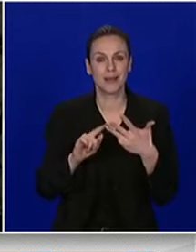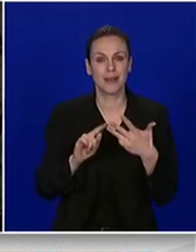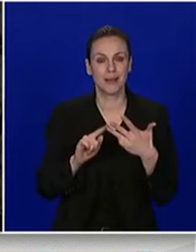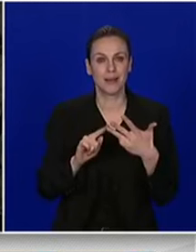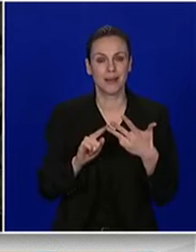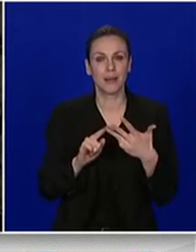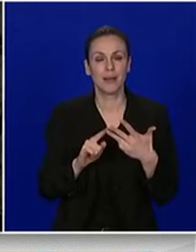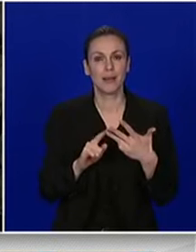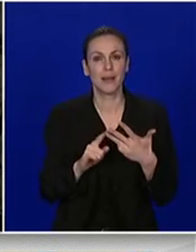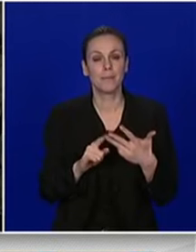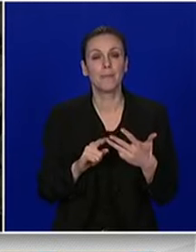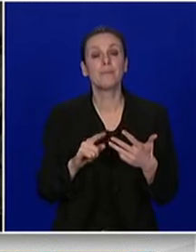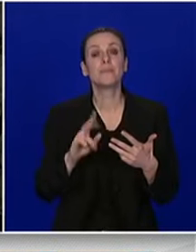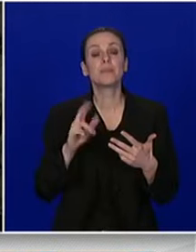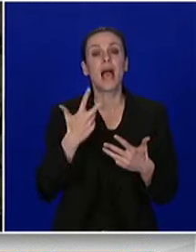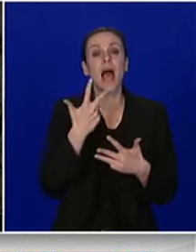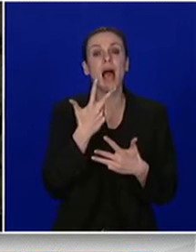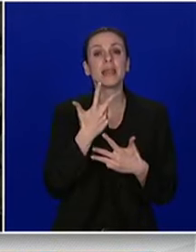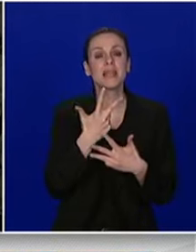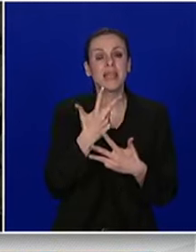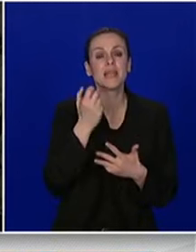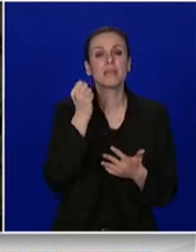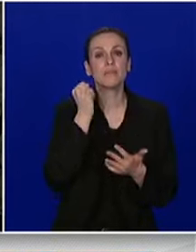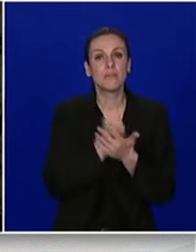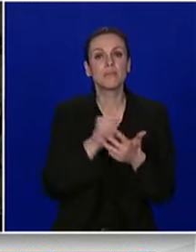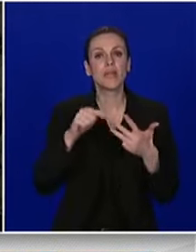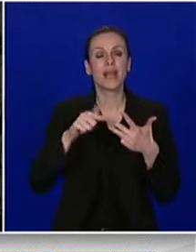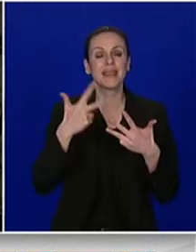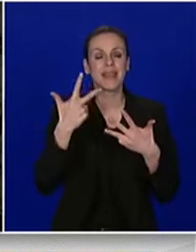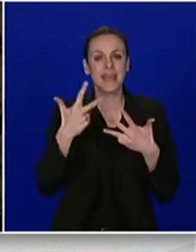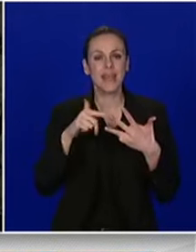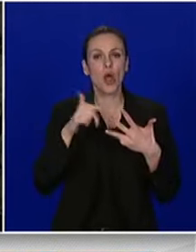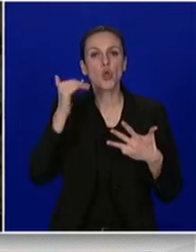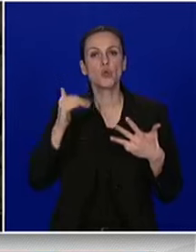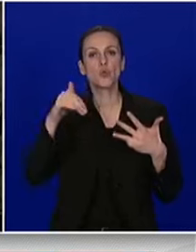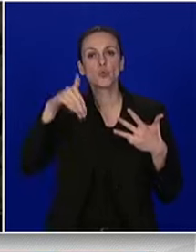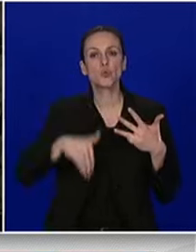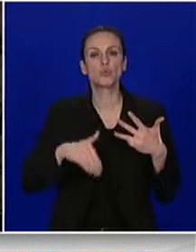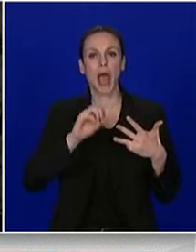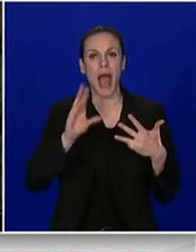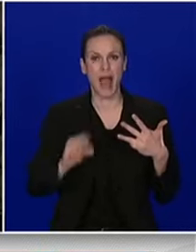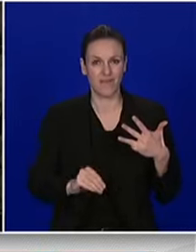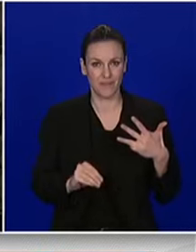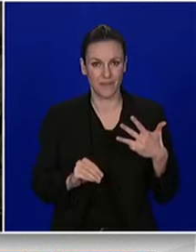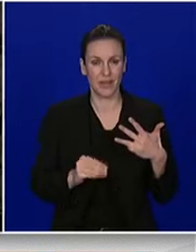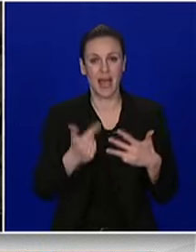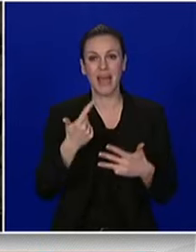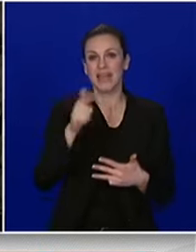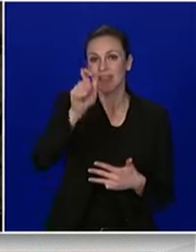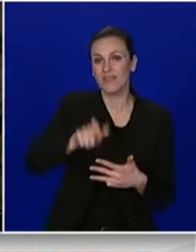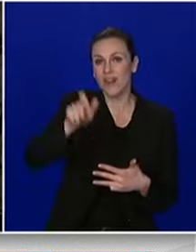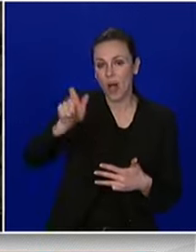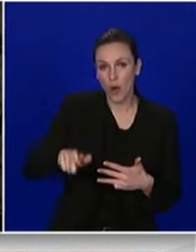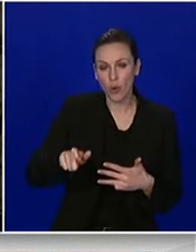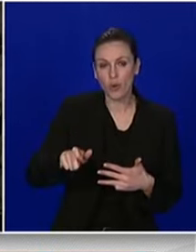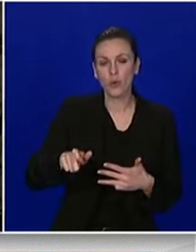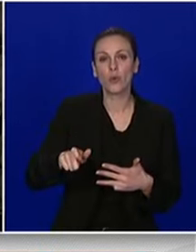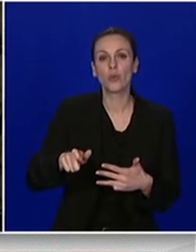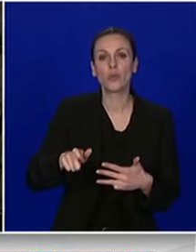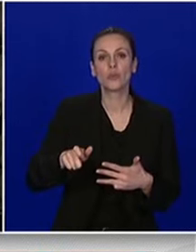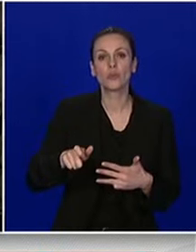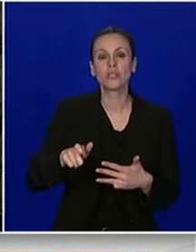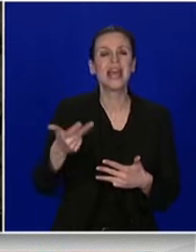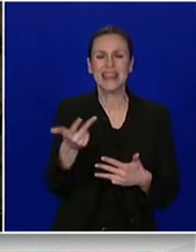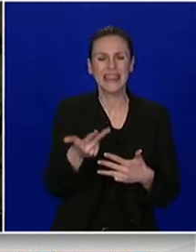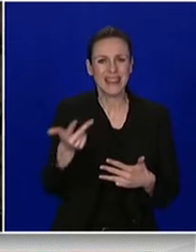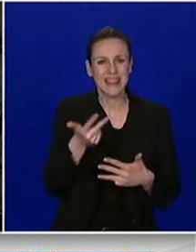i imamo 3 potvrđena južnoafrička soja, 2 osobe, sve 3